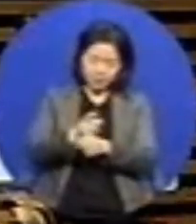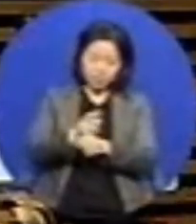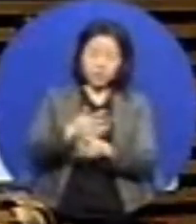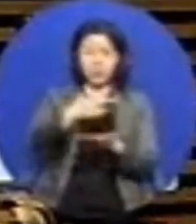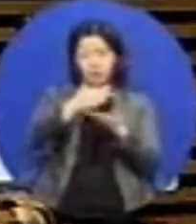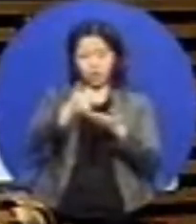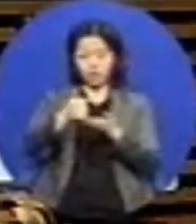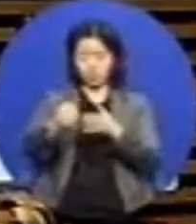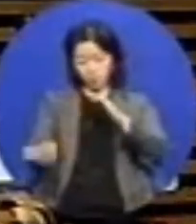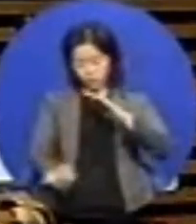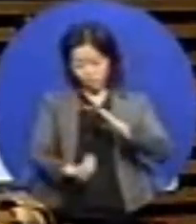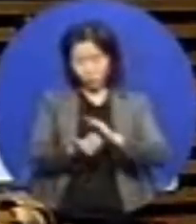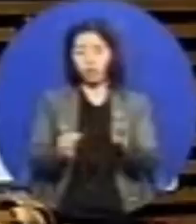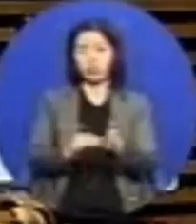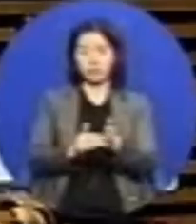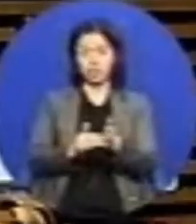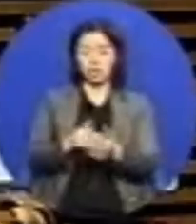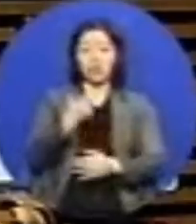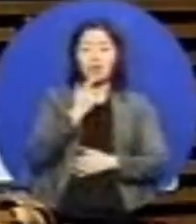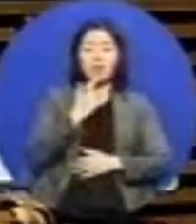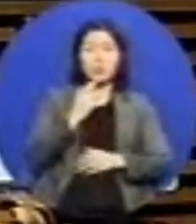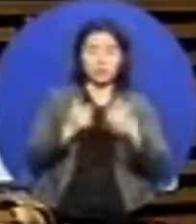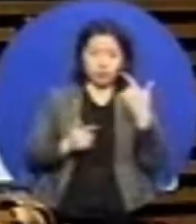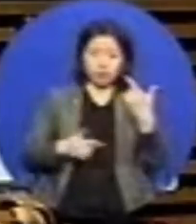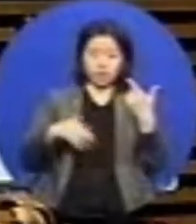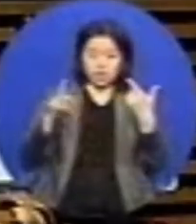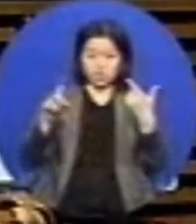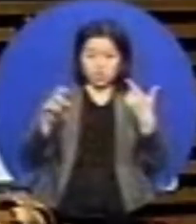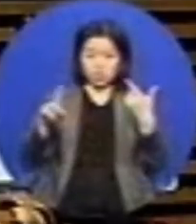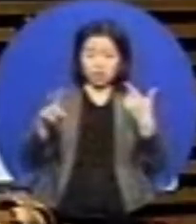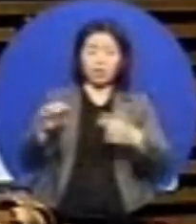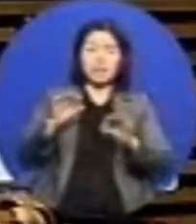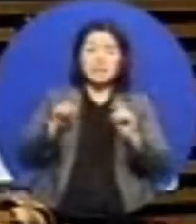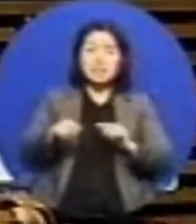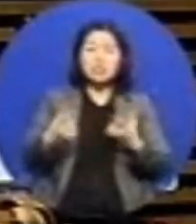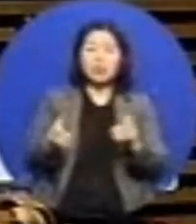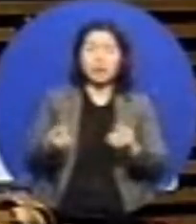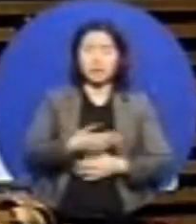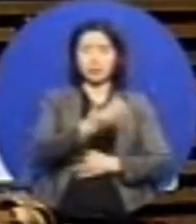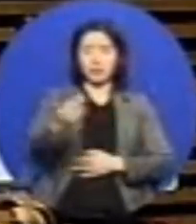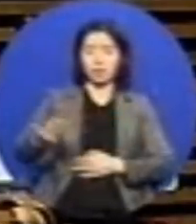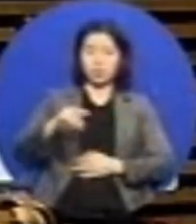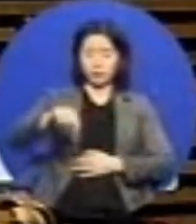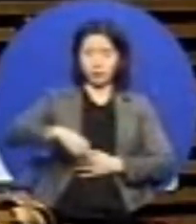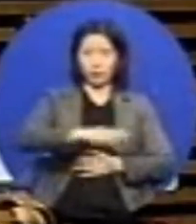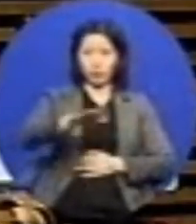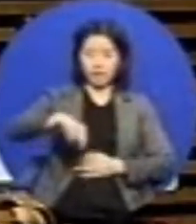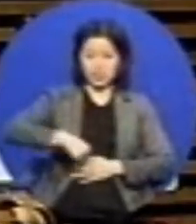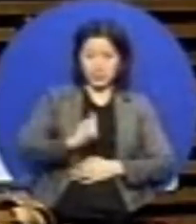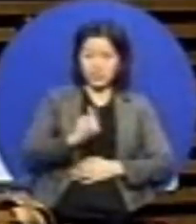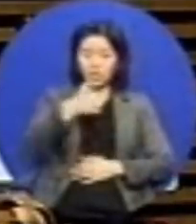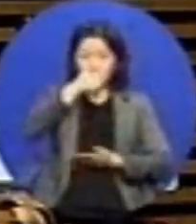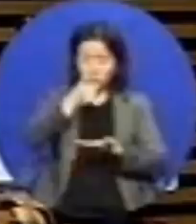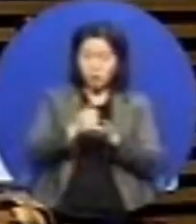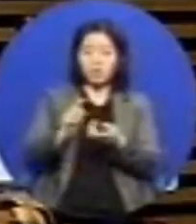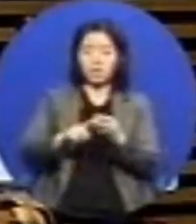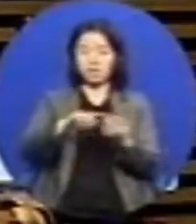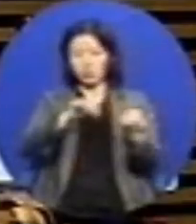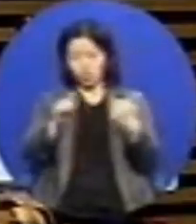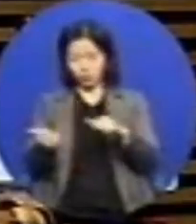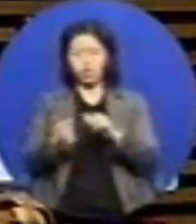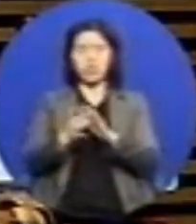되니까 로마서 6장 11절 말씀에 이와 같이 너희도 너희 자신을 죄에 대하여는 죽은 자요